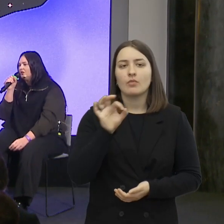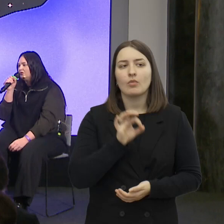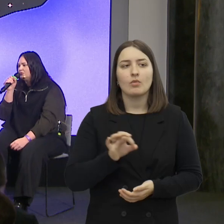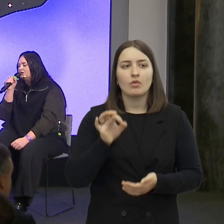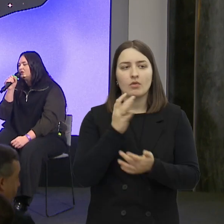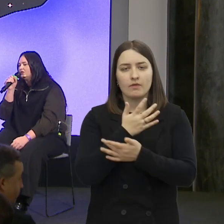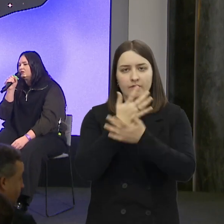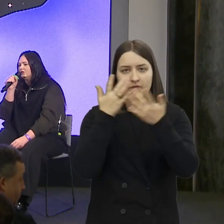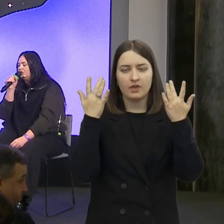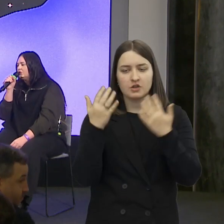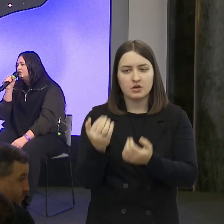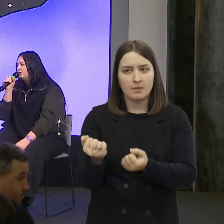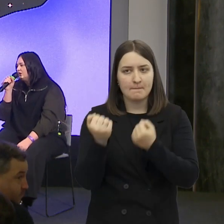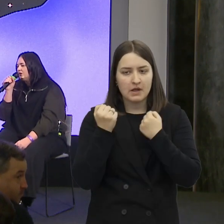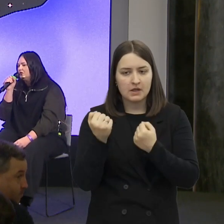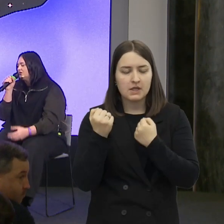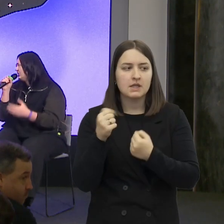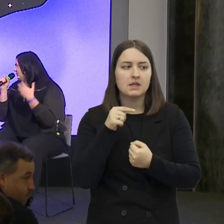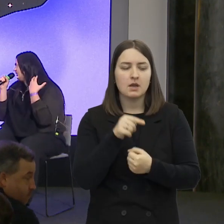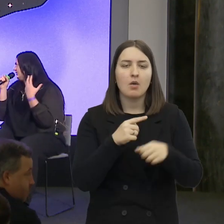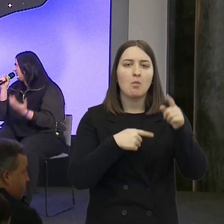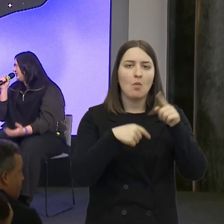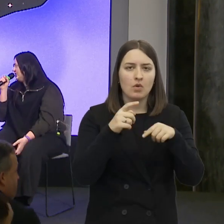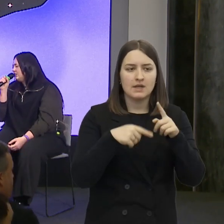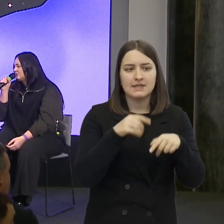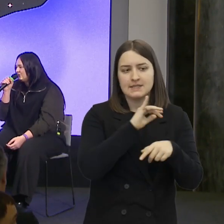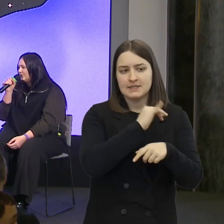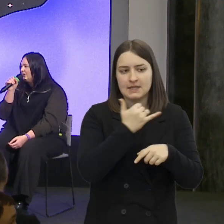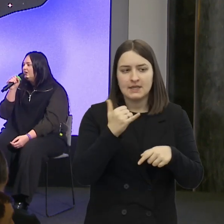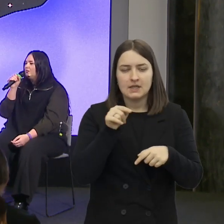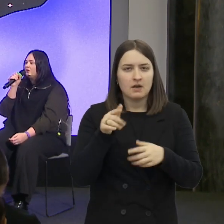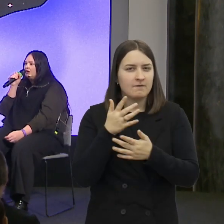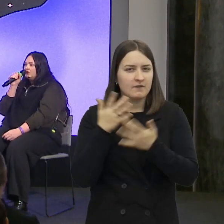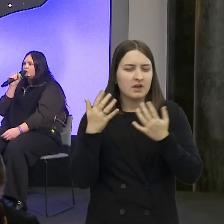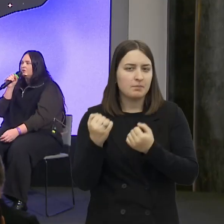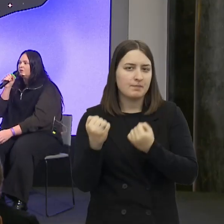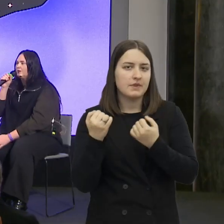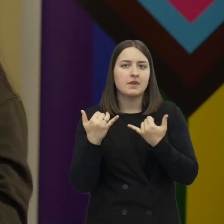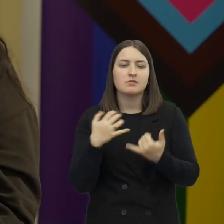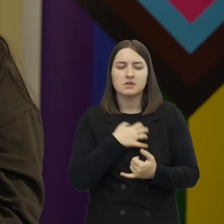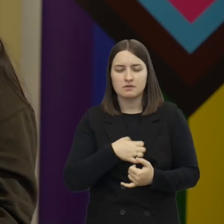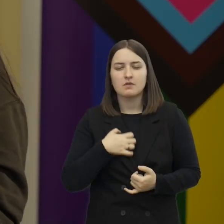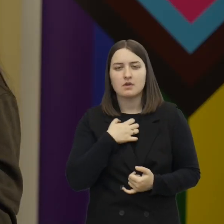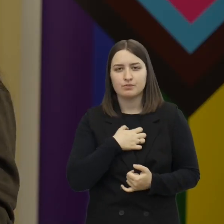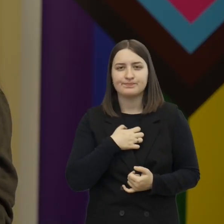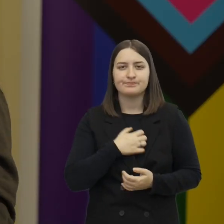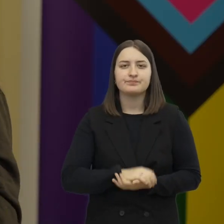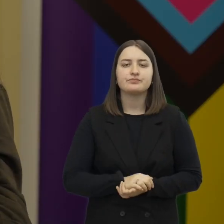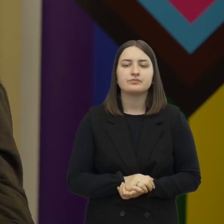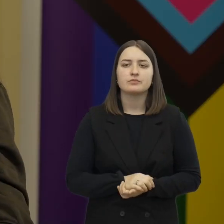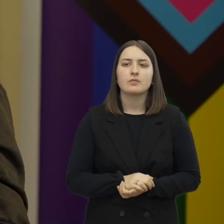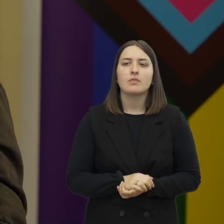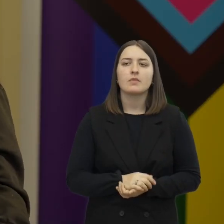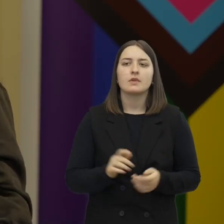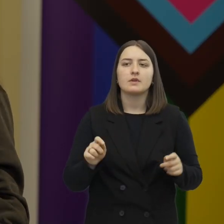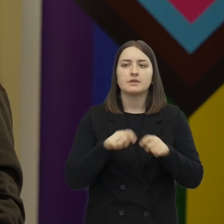politinėmis sąlygomis tas viešas palaikymas įgauna labai didelį svorį. Bet aišku, pirmiausia, kalbėti